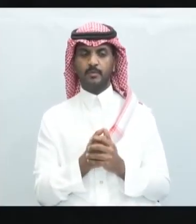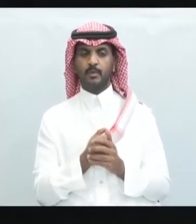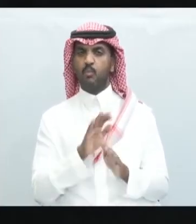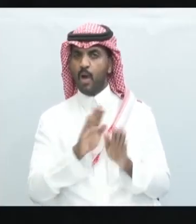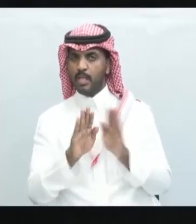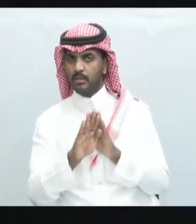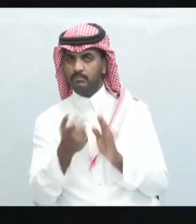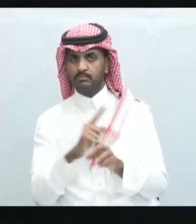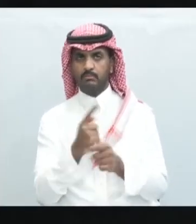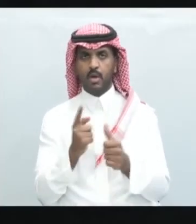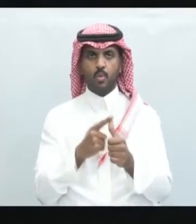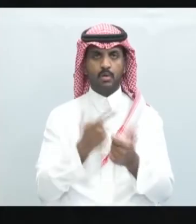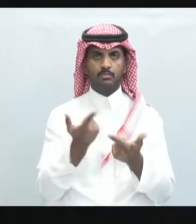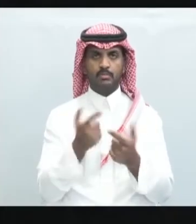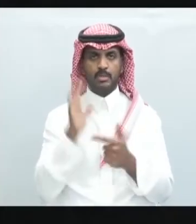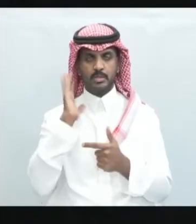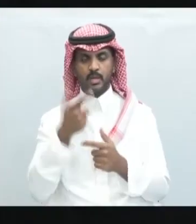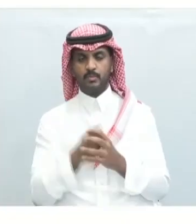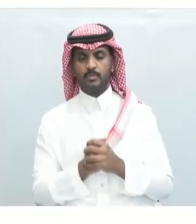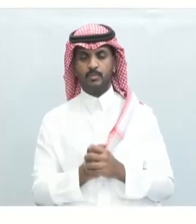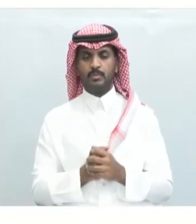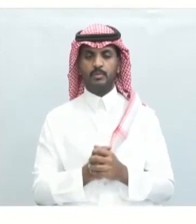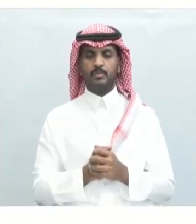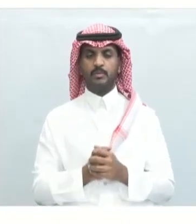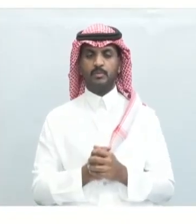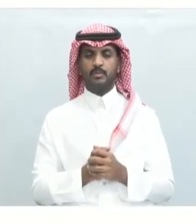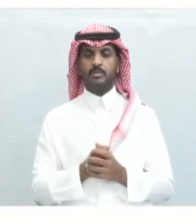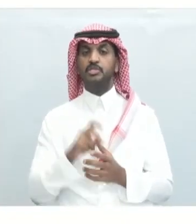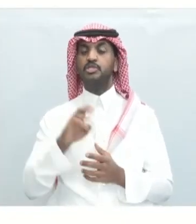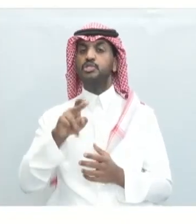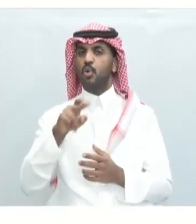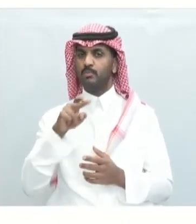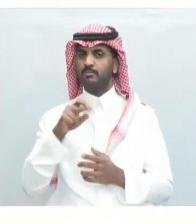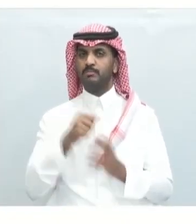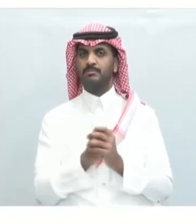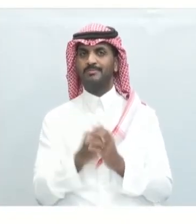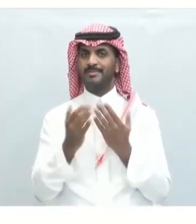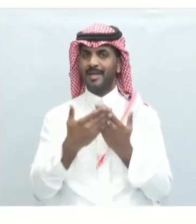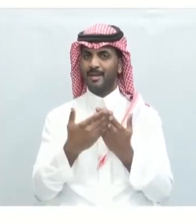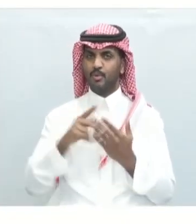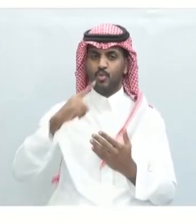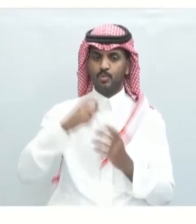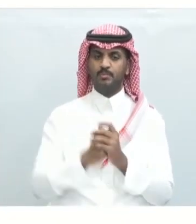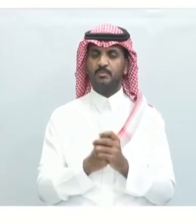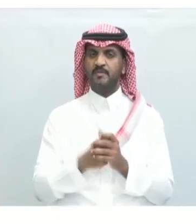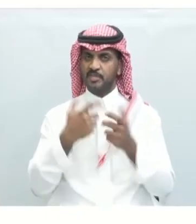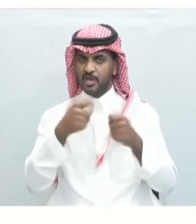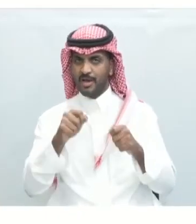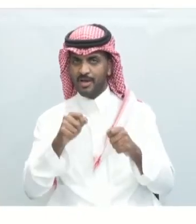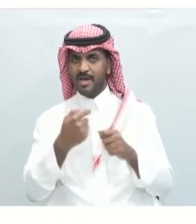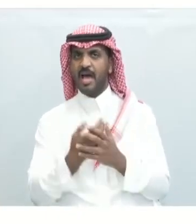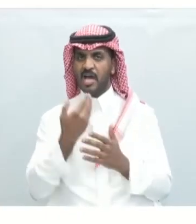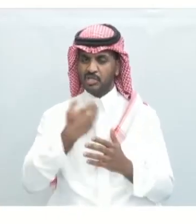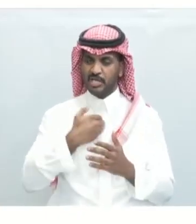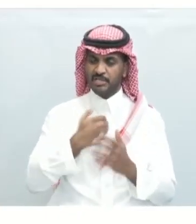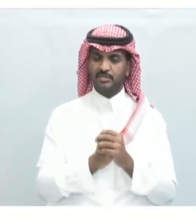على الاخر احسنتم نقول نبدا باجابه طلب الوالده في شراء حاجات المنزل ثم بعد